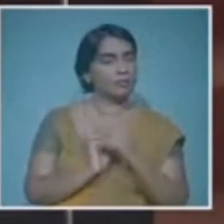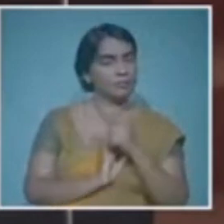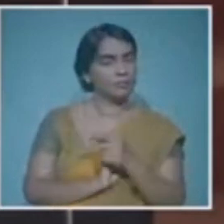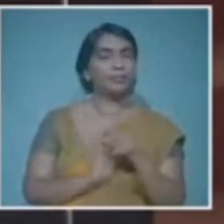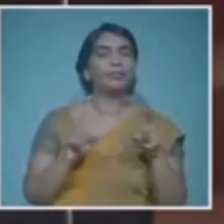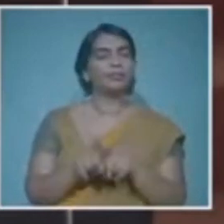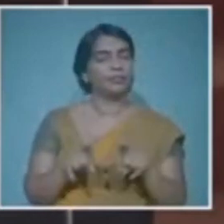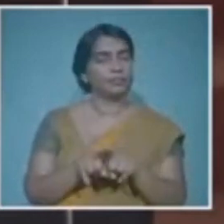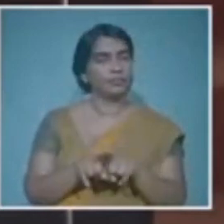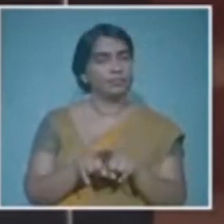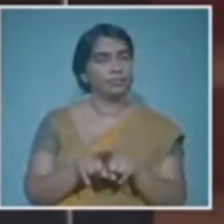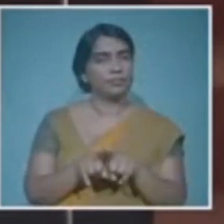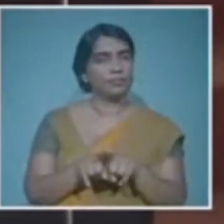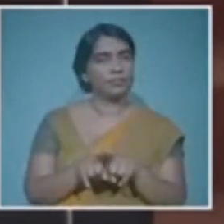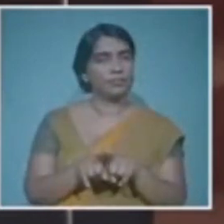ඒ වගේම